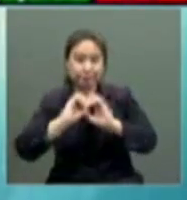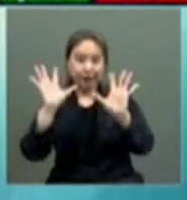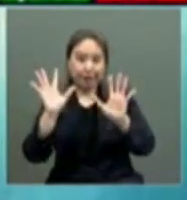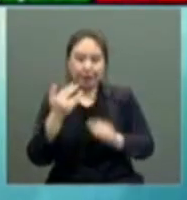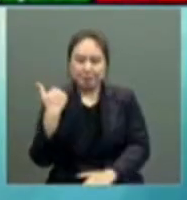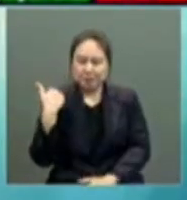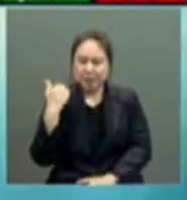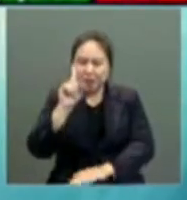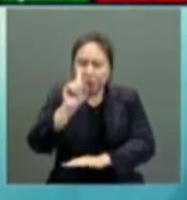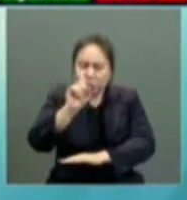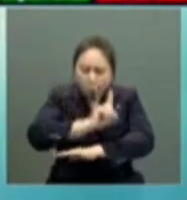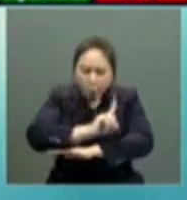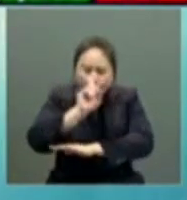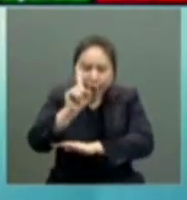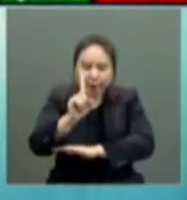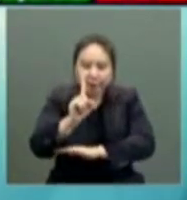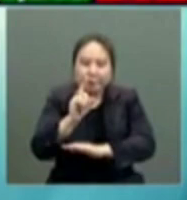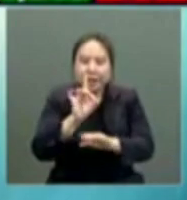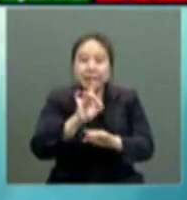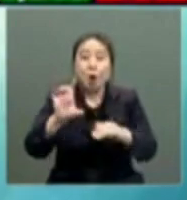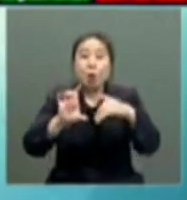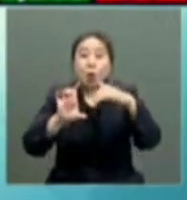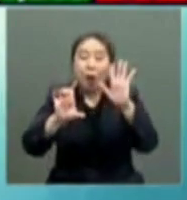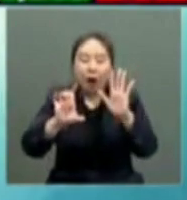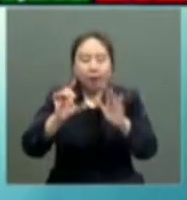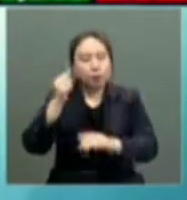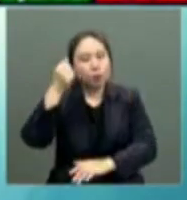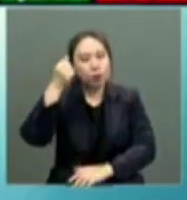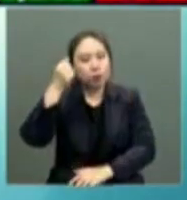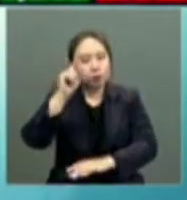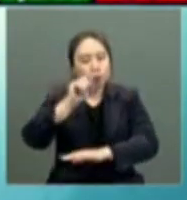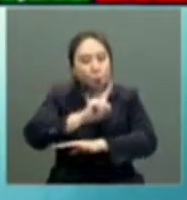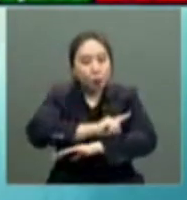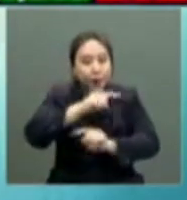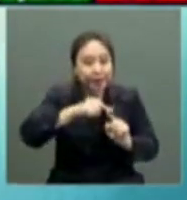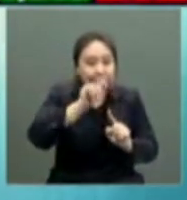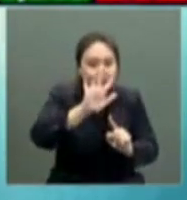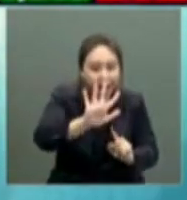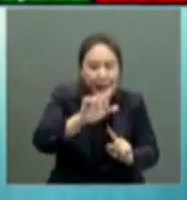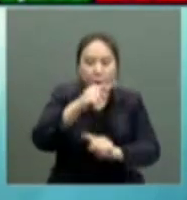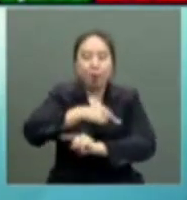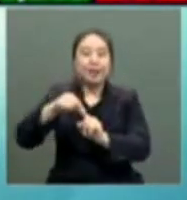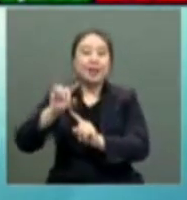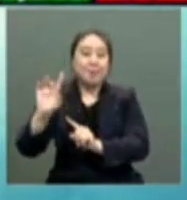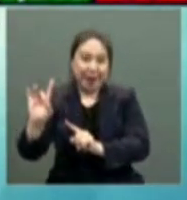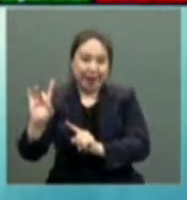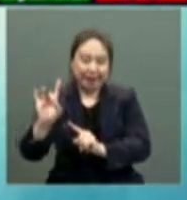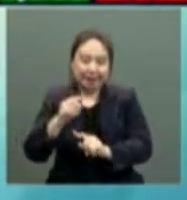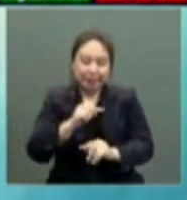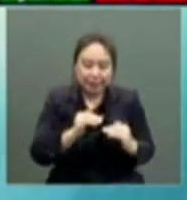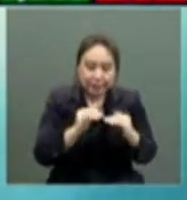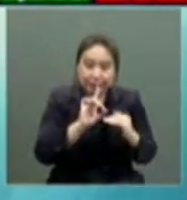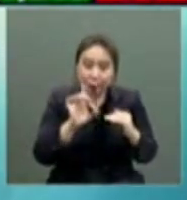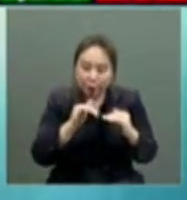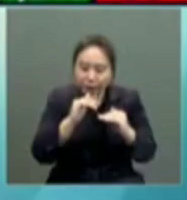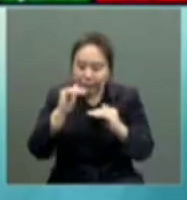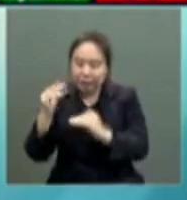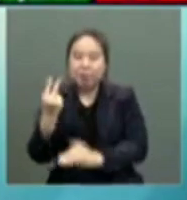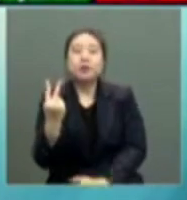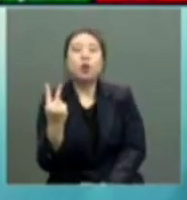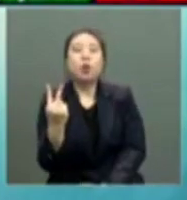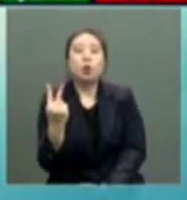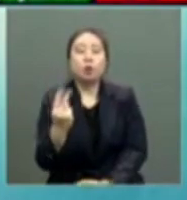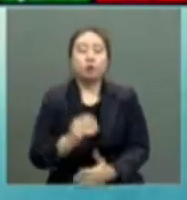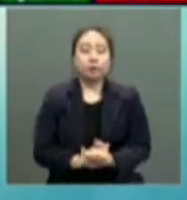วันเนี้ยก็เห็นมันลดลงชัดเจนนะครับนี่วันหนึ่งที่โด่งขึ้นมาเป็นเลข3หลักอยู่ 2วันนะครับคือวันที่ 5กับวันที่ 8นะครับที่โด่งขึ้นมา 2วันนั้นแต่วันที่